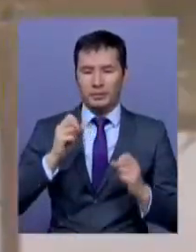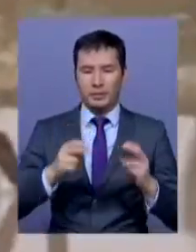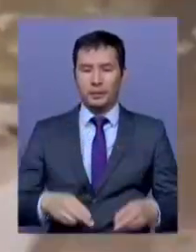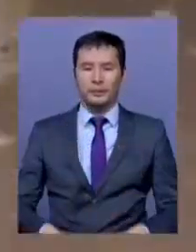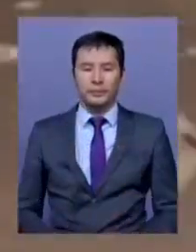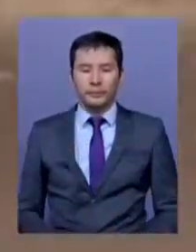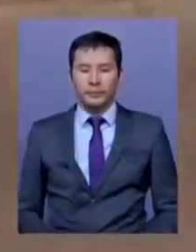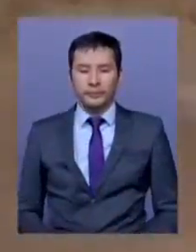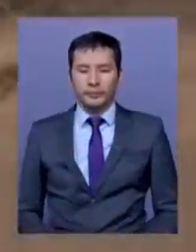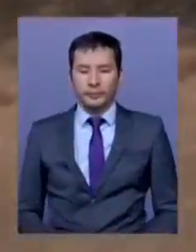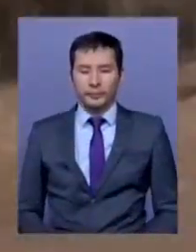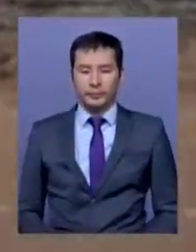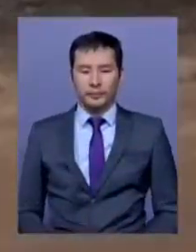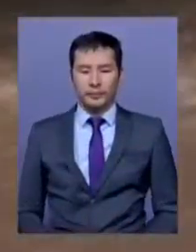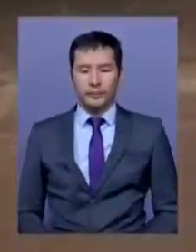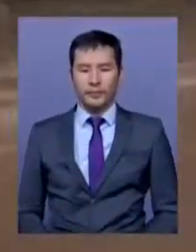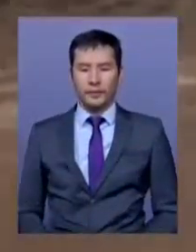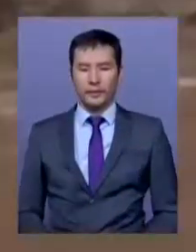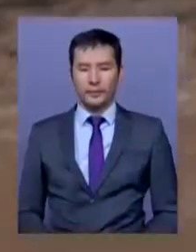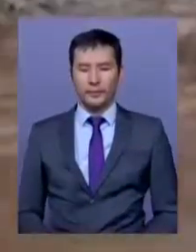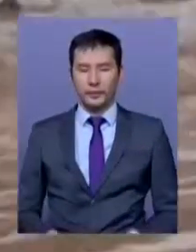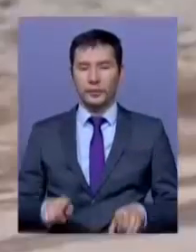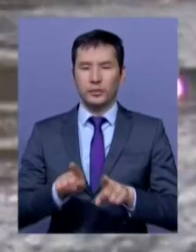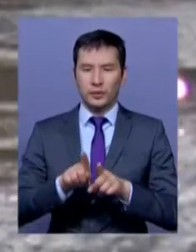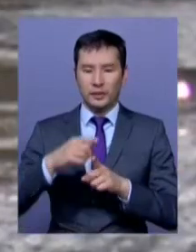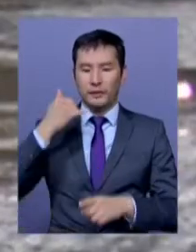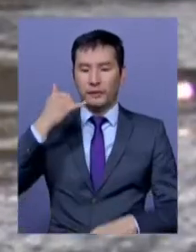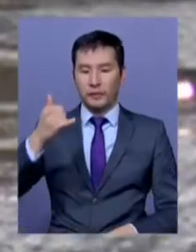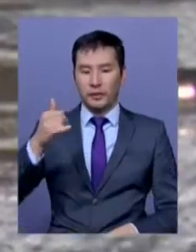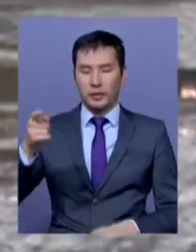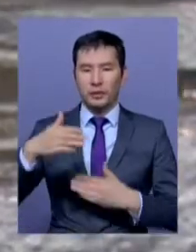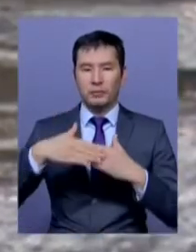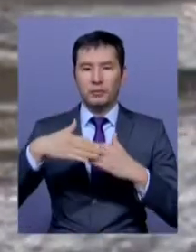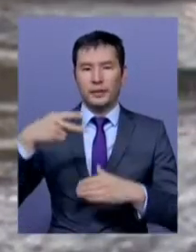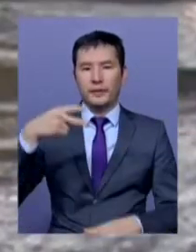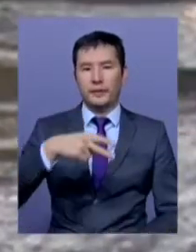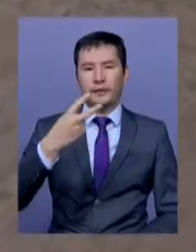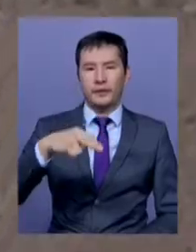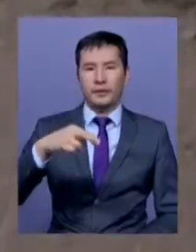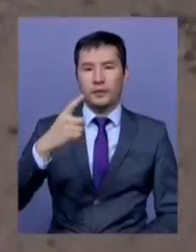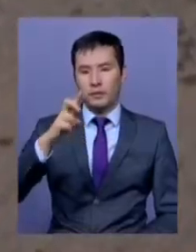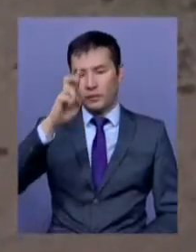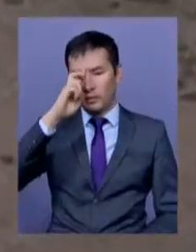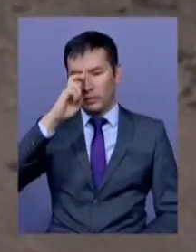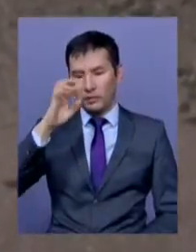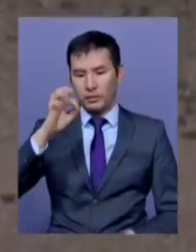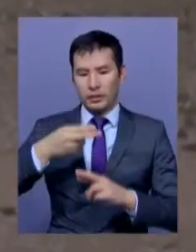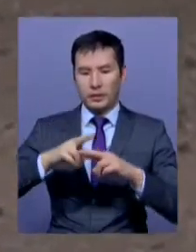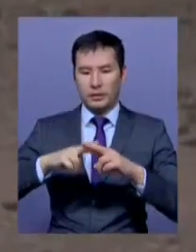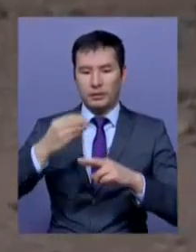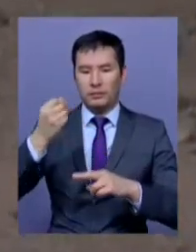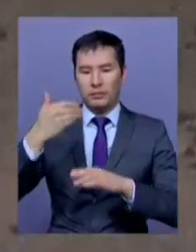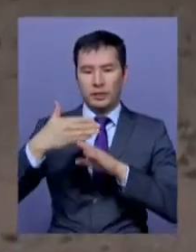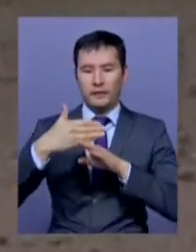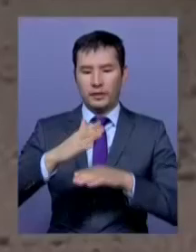айтты. Жол төсеу жұмыстары жоспарларында қарастырылған көрінеді. Дәлірек 2021 жылы бюджетте бұл проблеманы шешу үшін